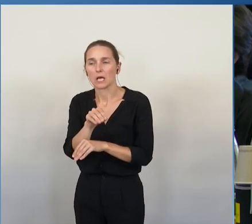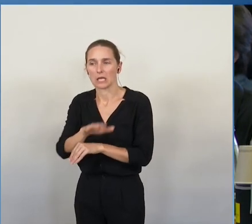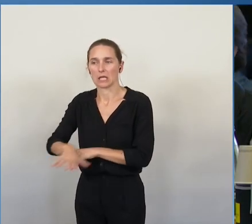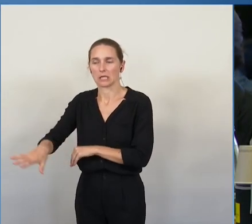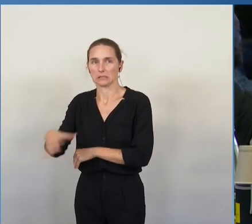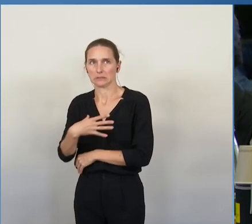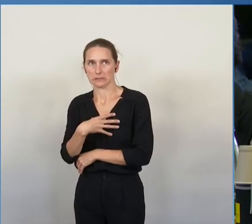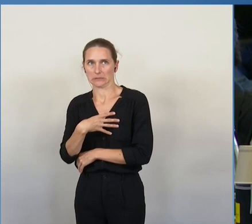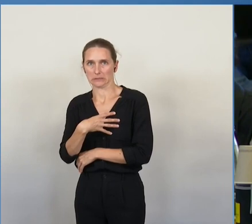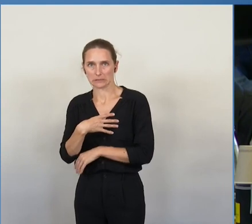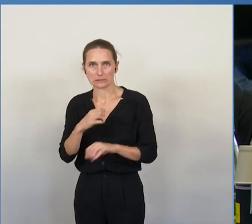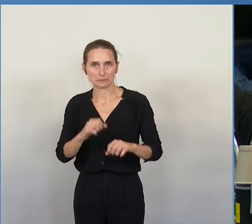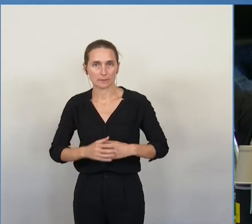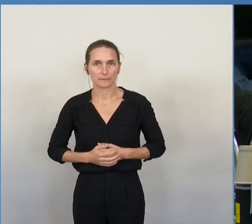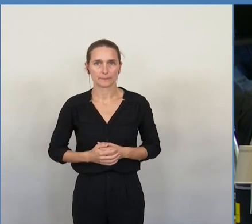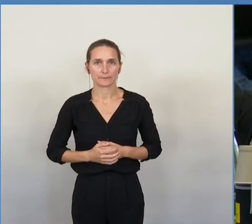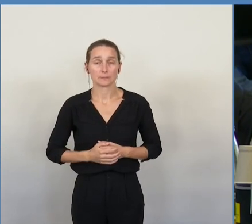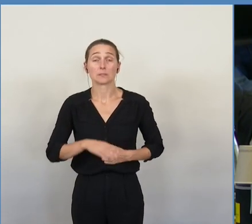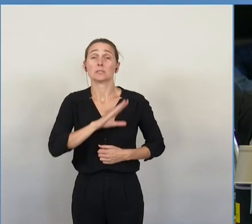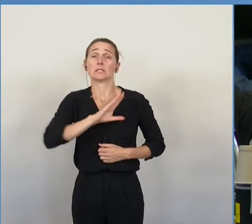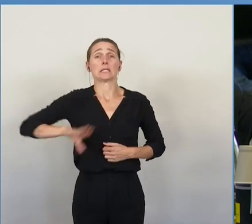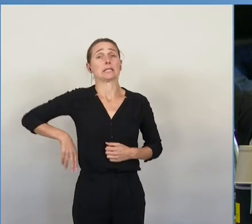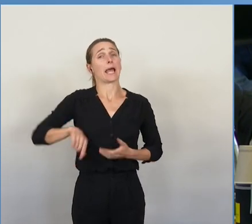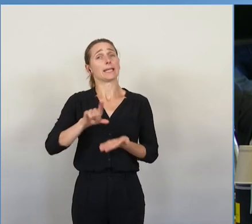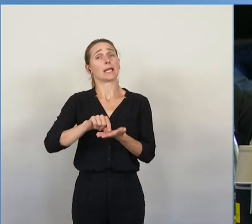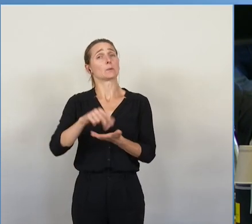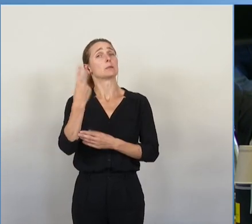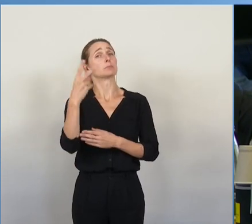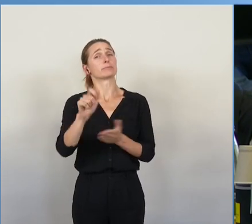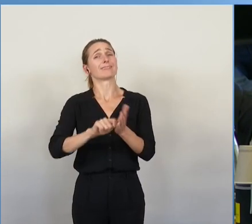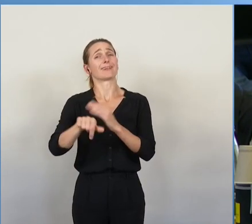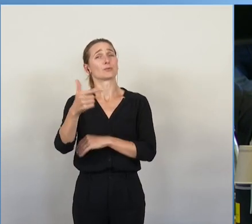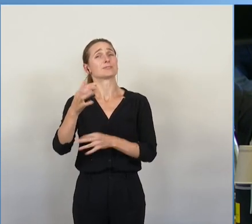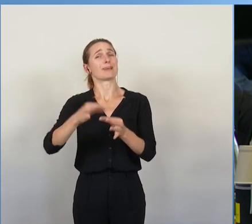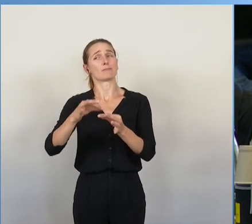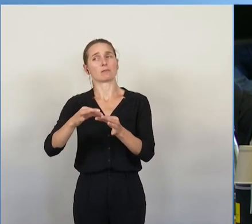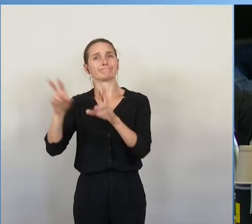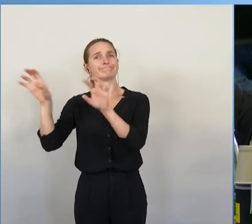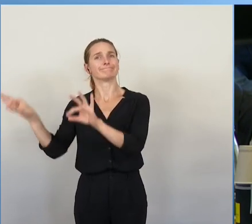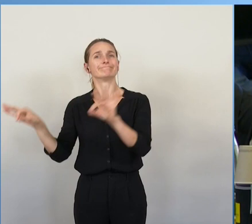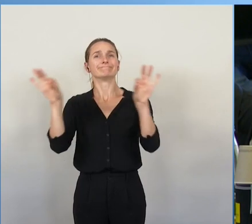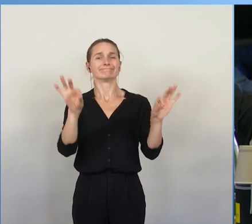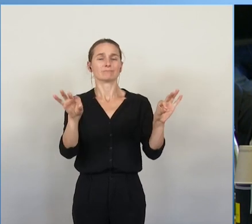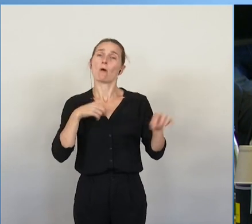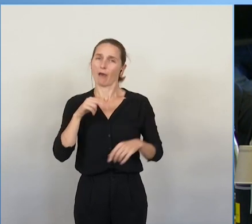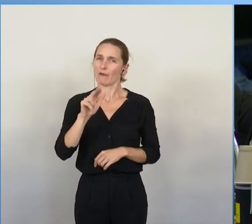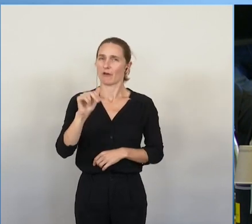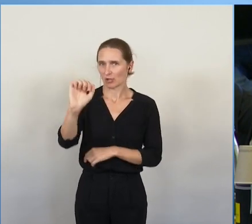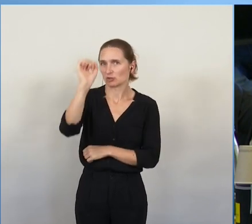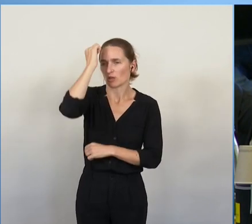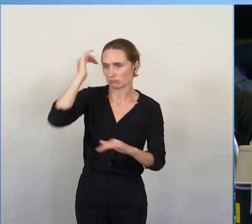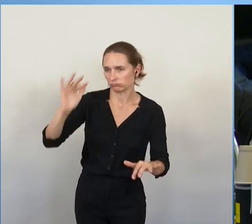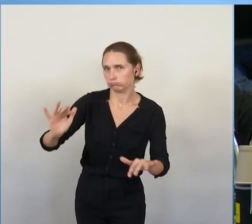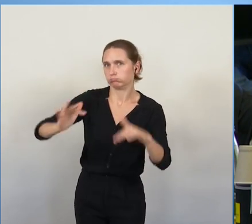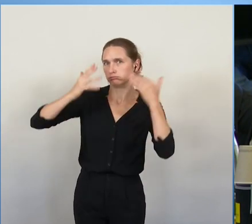tweet et enfin je le dernier tweet que du 12 septembre je je je ferai des stages pardon en en immersion au